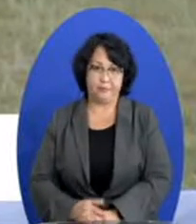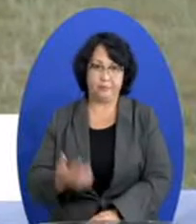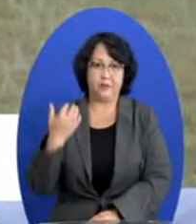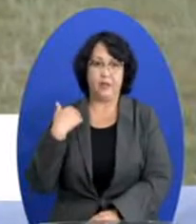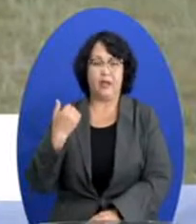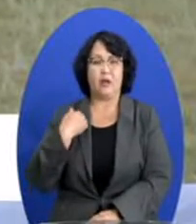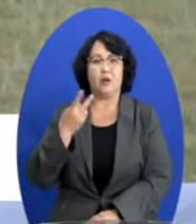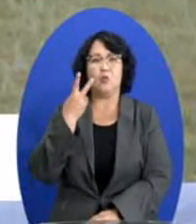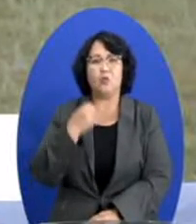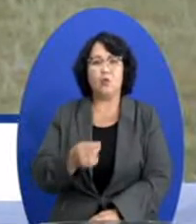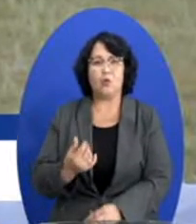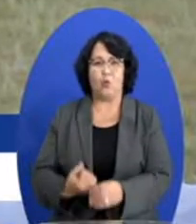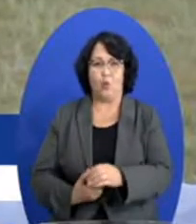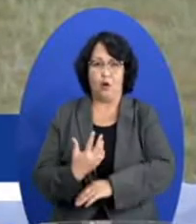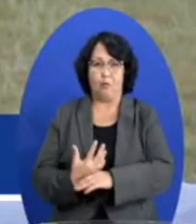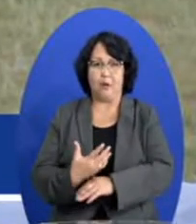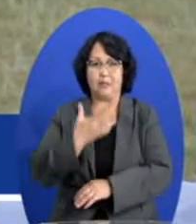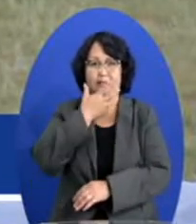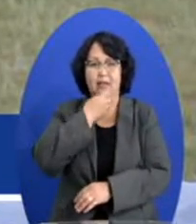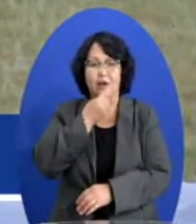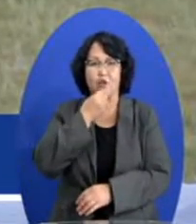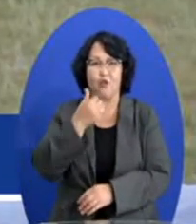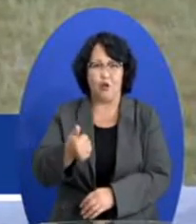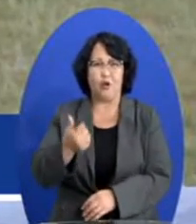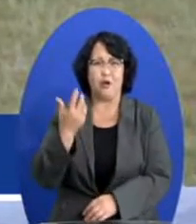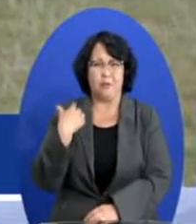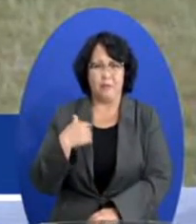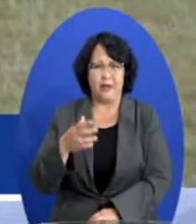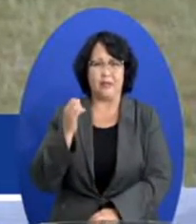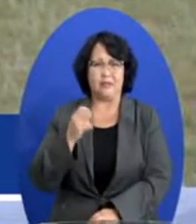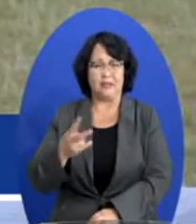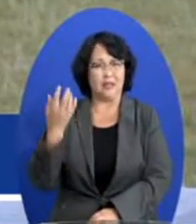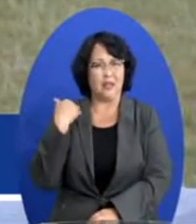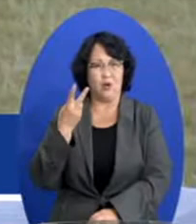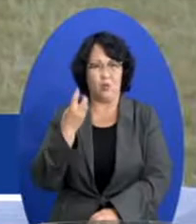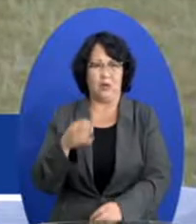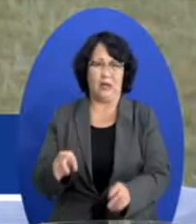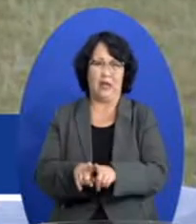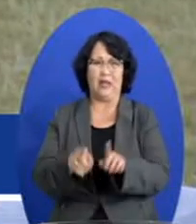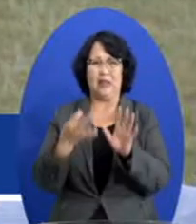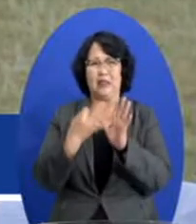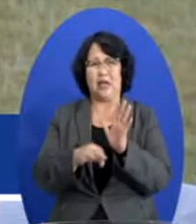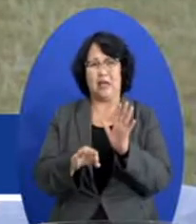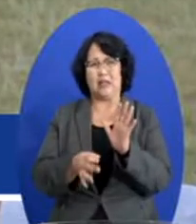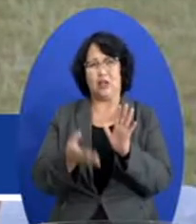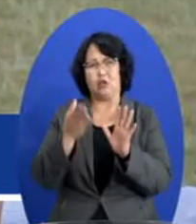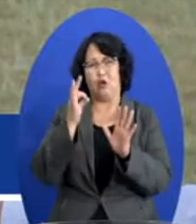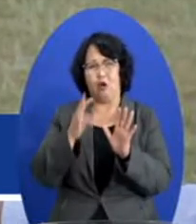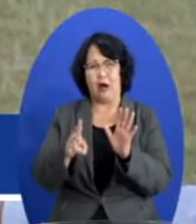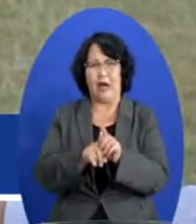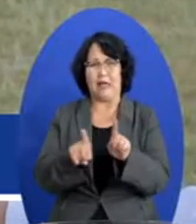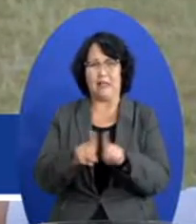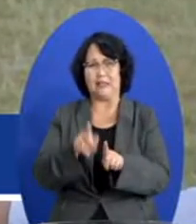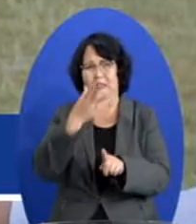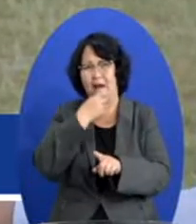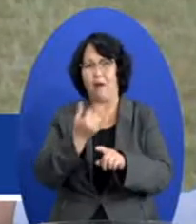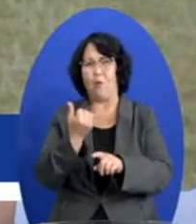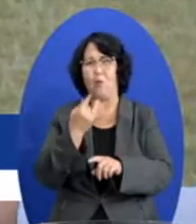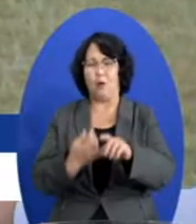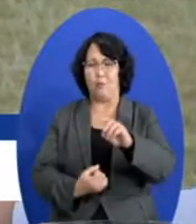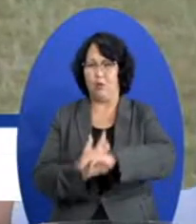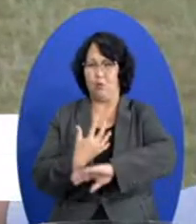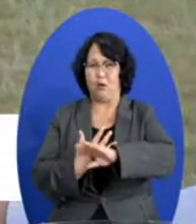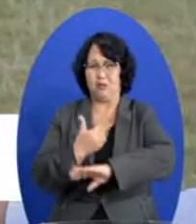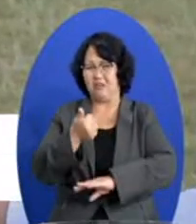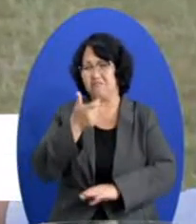Уг нь техникч одоо өвс ургамал нэг сайхан ургадаг байсан. Одоо ч бас яг техник үеийнх шиг одоо 80 оных шиг өвс ургамал ургахаа байсан